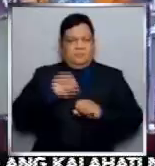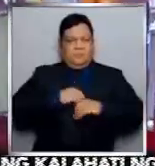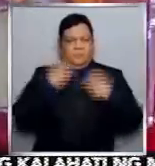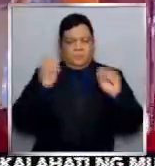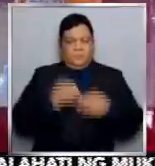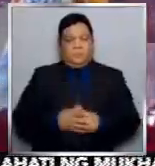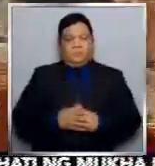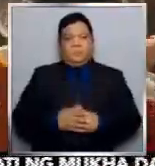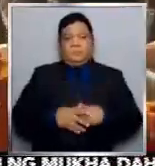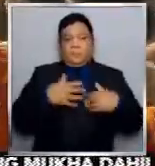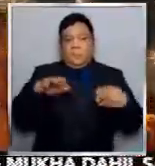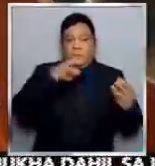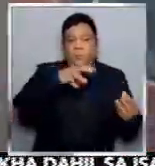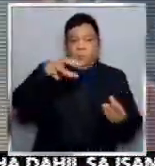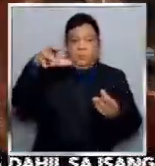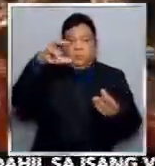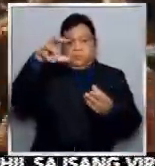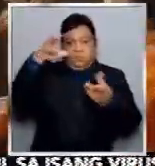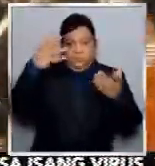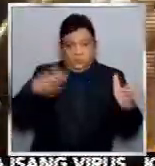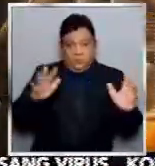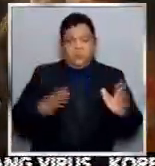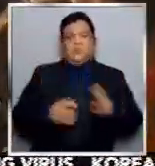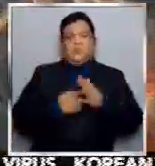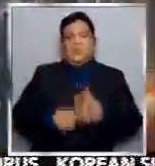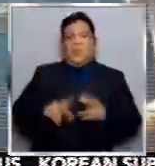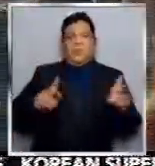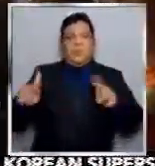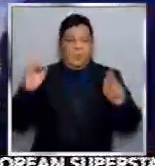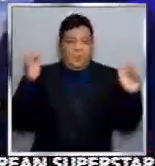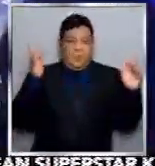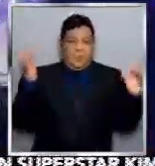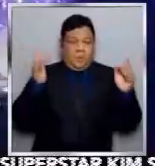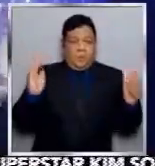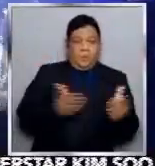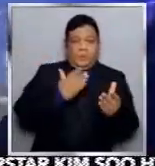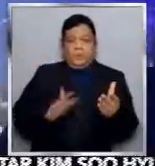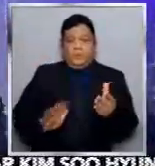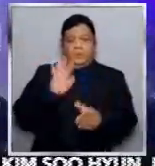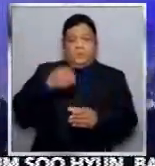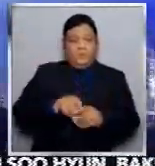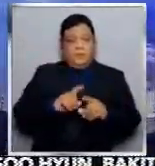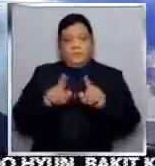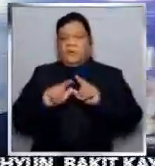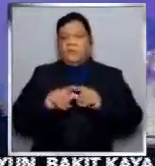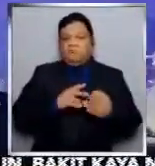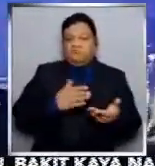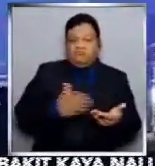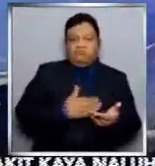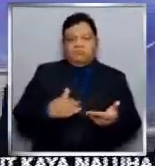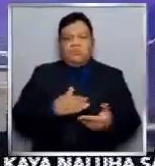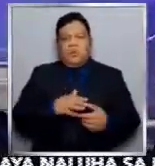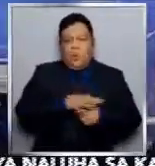Pagkatapos ng night glow, nagsimula ng mag-ingay ang crowd para makijamming at sing-along sa mga performances ng mga local at mainstream